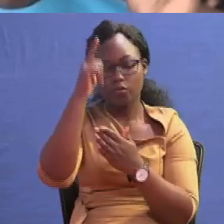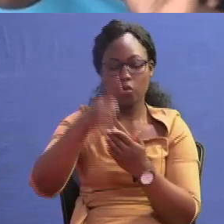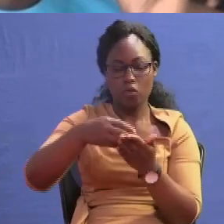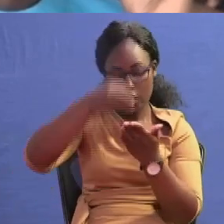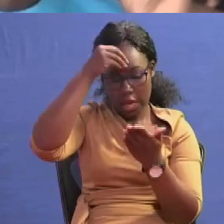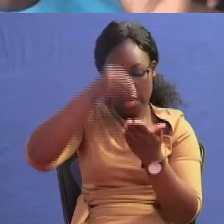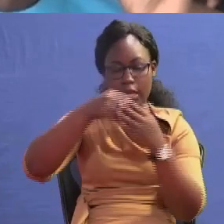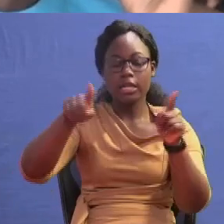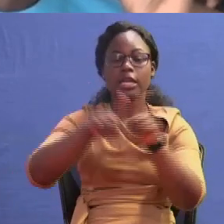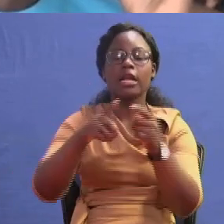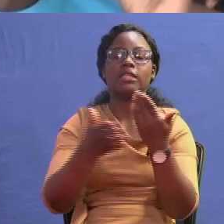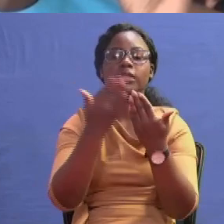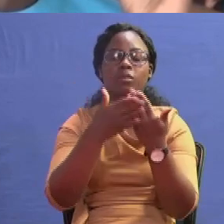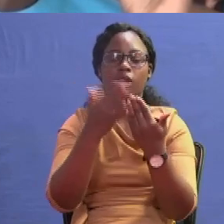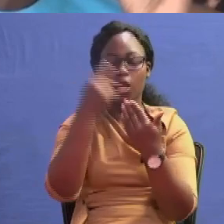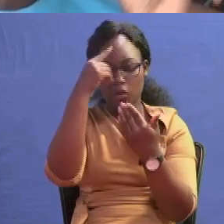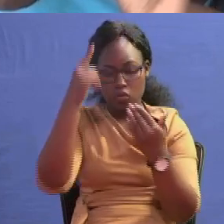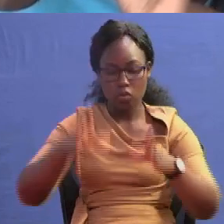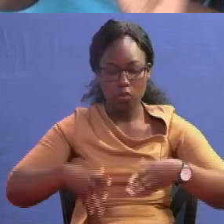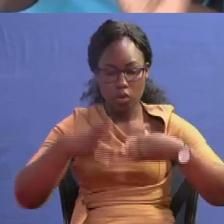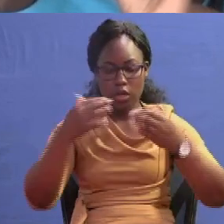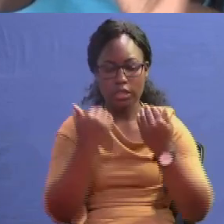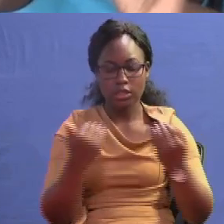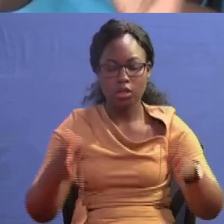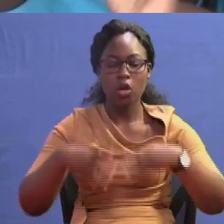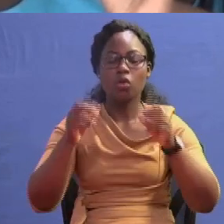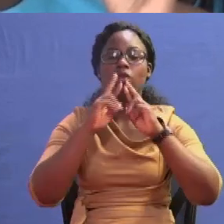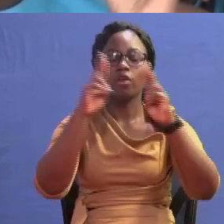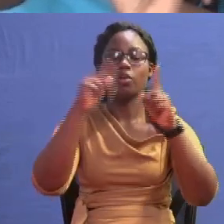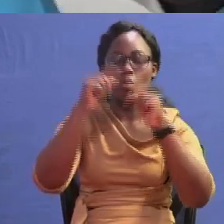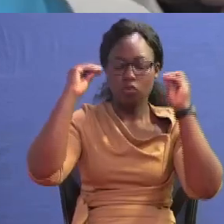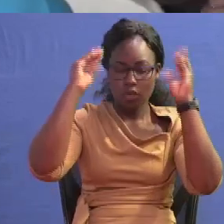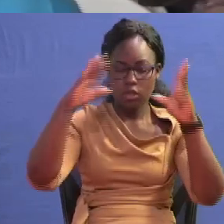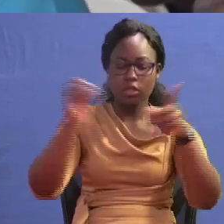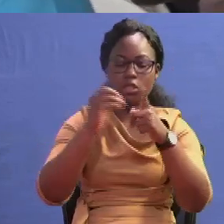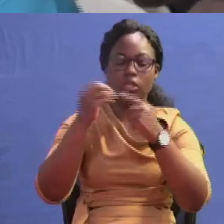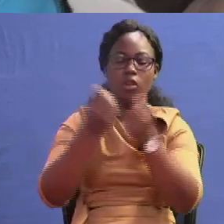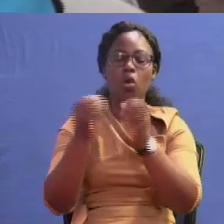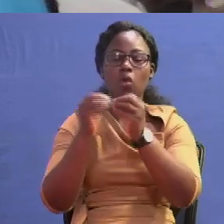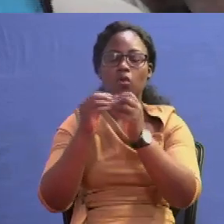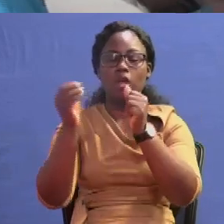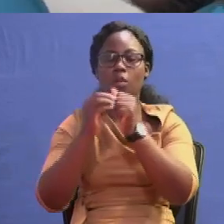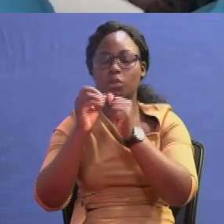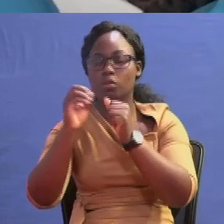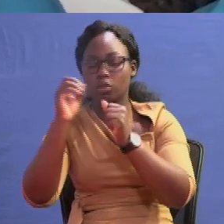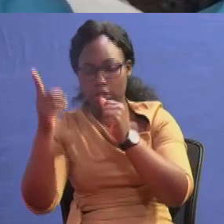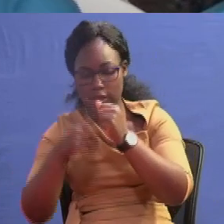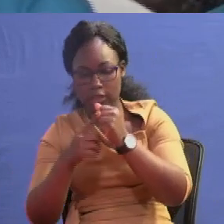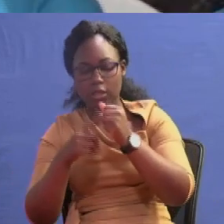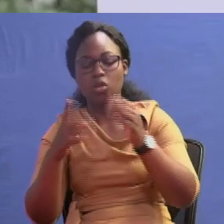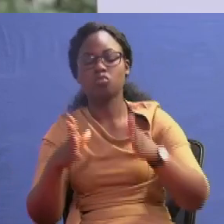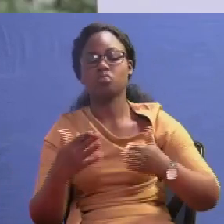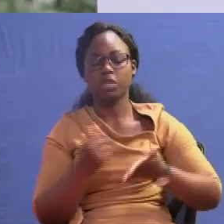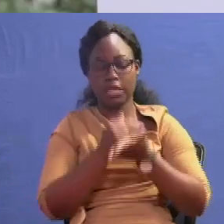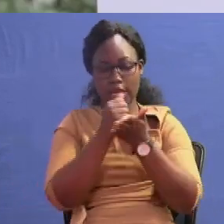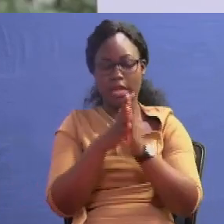na malezi bora, akiwataka watoto kutoa ripoti kwa walimu ama nambari ya usaidizi ya 116 wanapodhulumiwa. Kwa